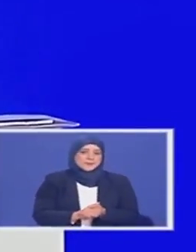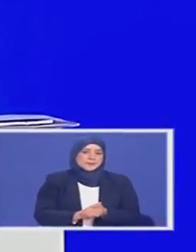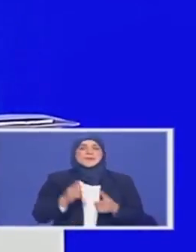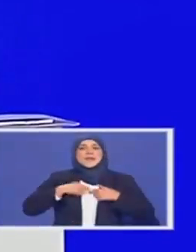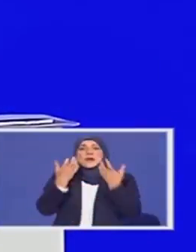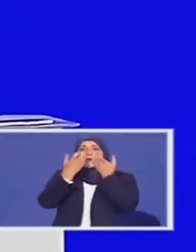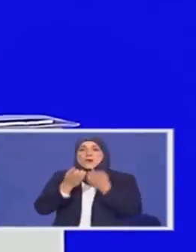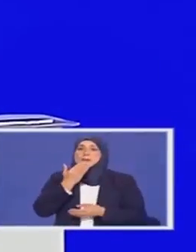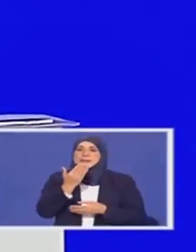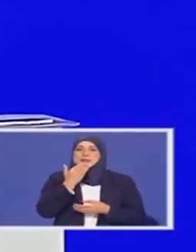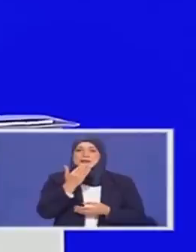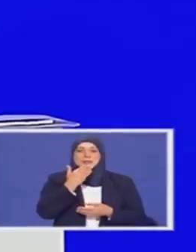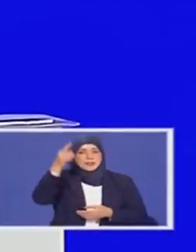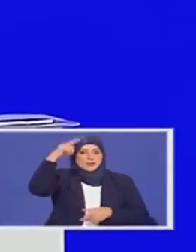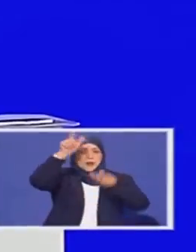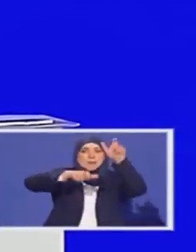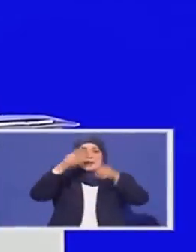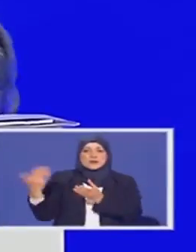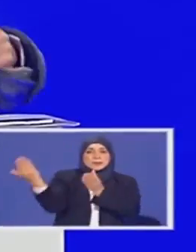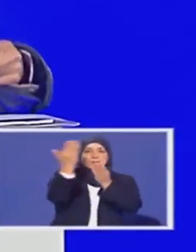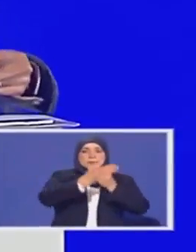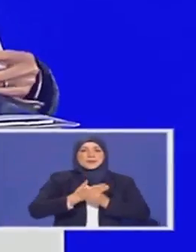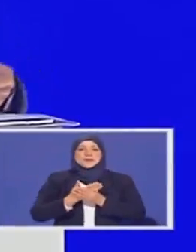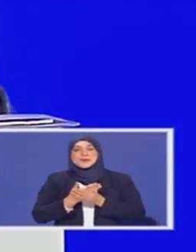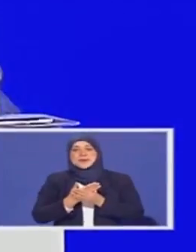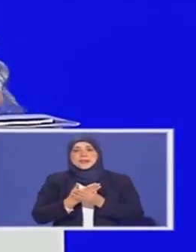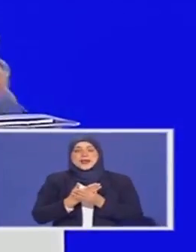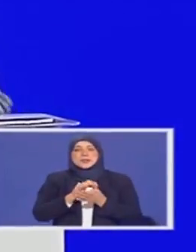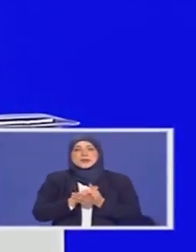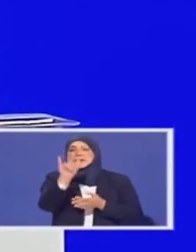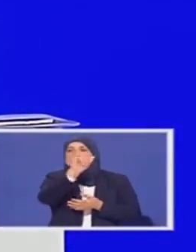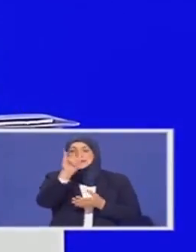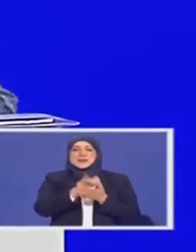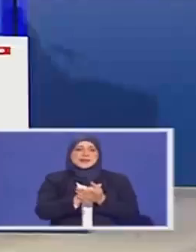نحب نشكر جميع المتدخلين من